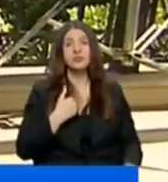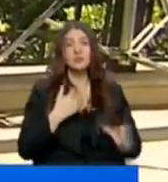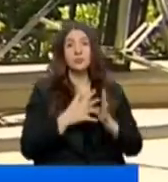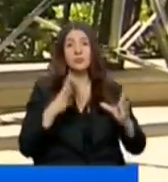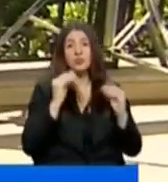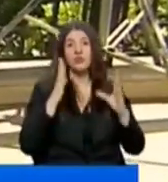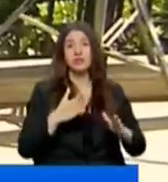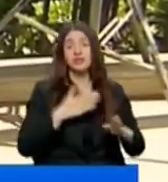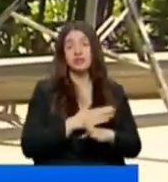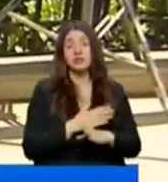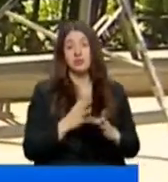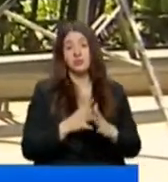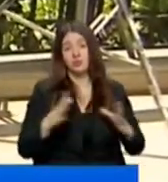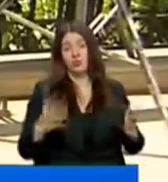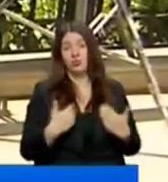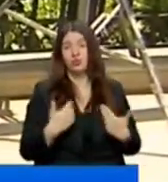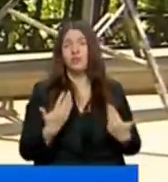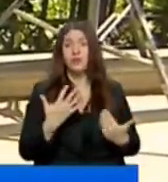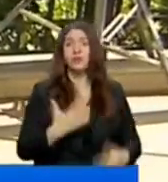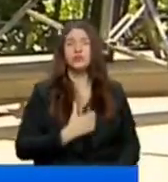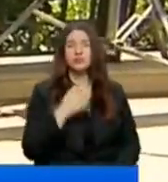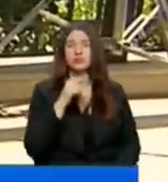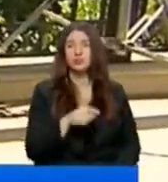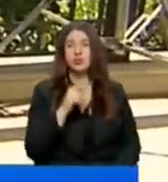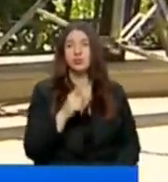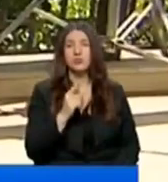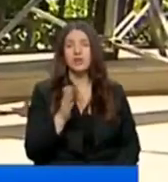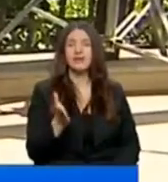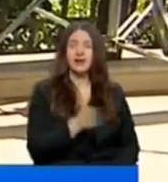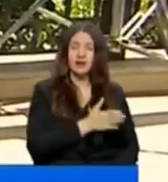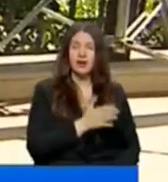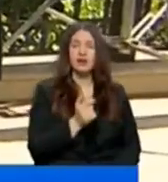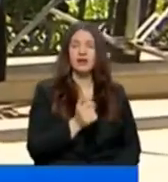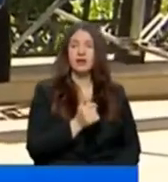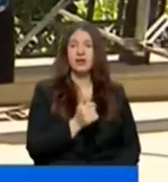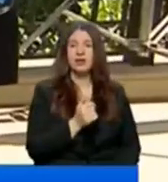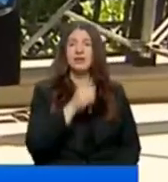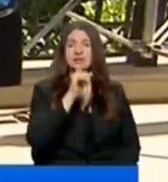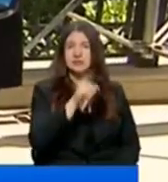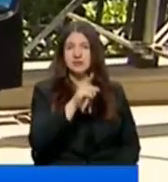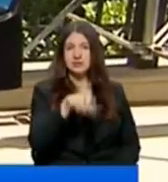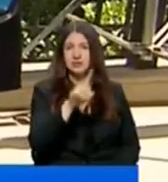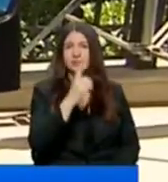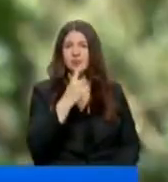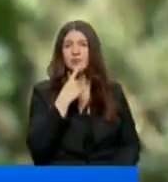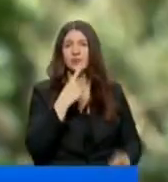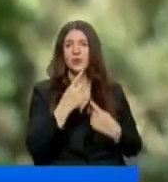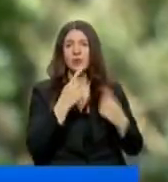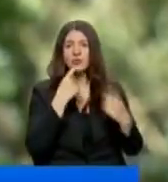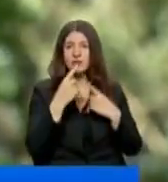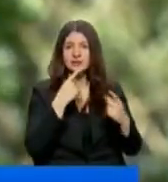daha fazla öyle. Aslında. Öyle. Fakat üzüntüm şu, bundan da ziyade sizin bir